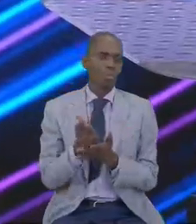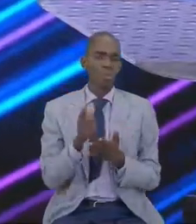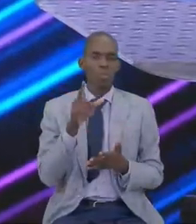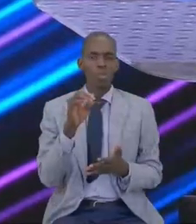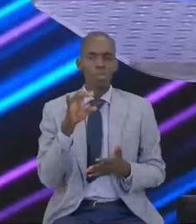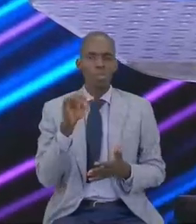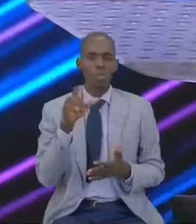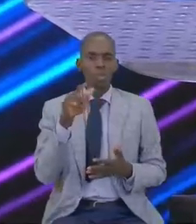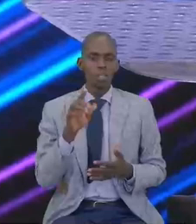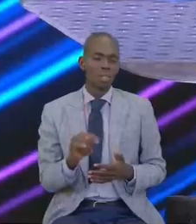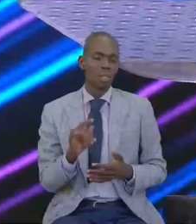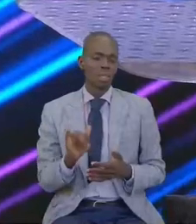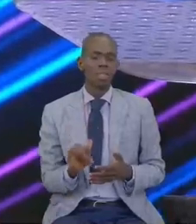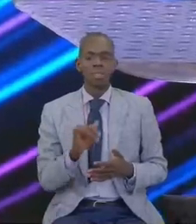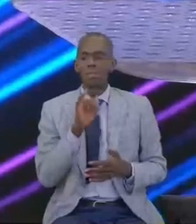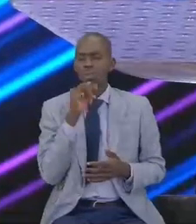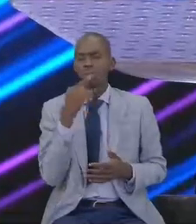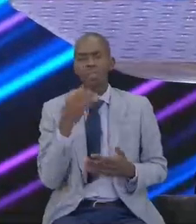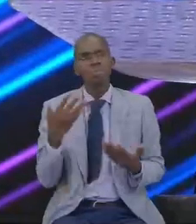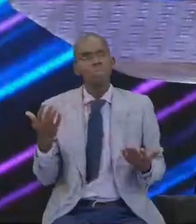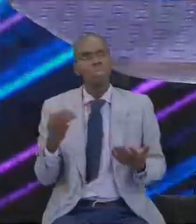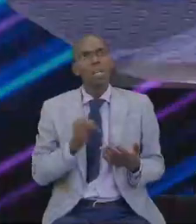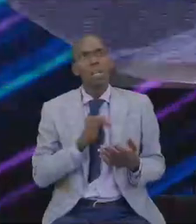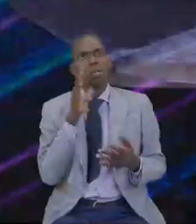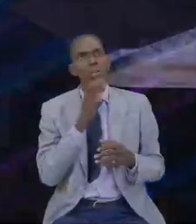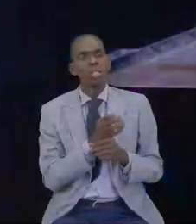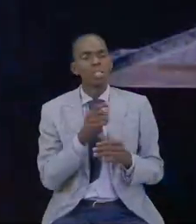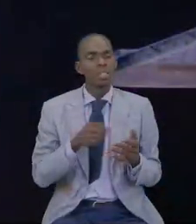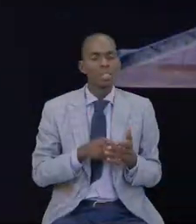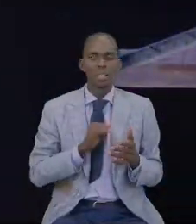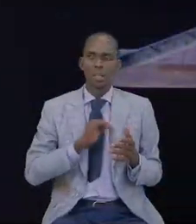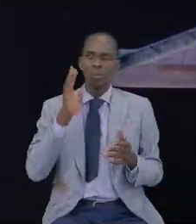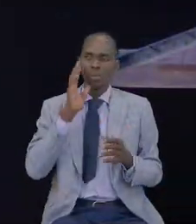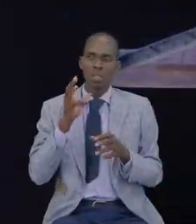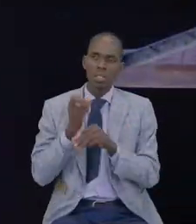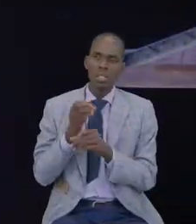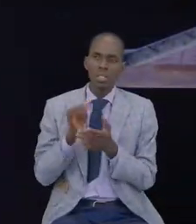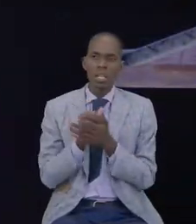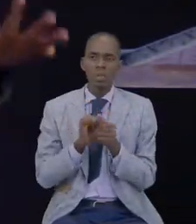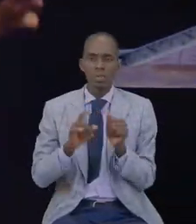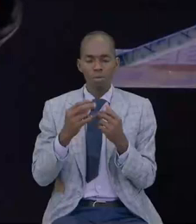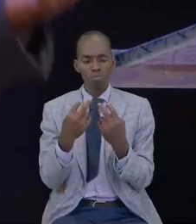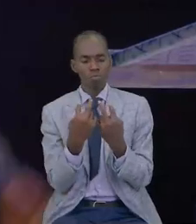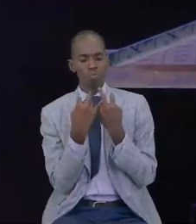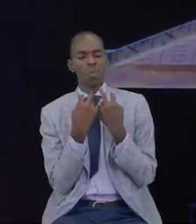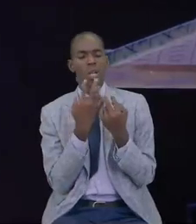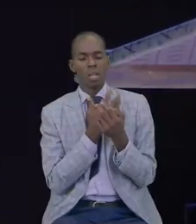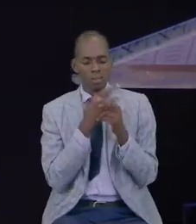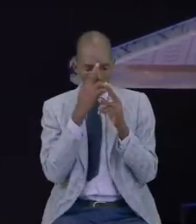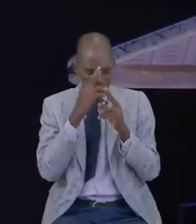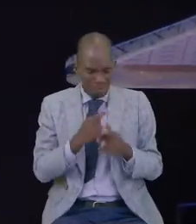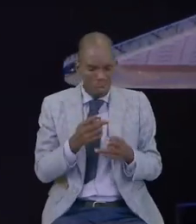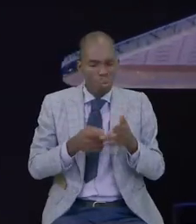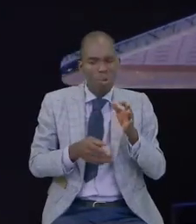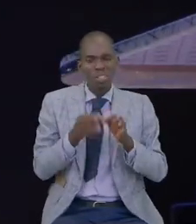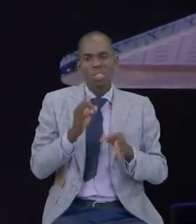ceci, j'ai ceci, j'obtiens ceci, j'obtiens tout. Tout le monde me regarde et me respecte. Et si on ne te respecte pas, et s'ils disent,